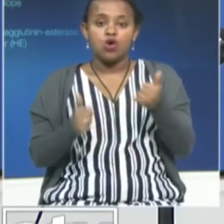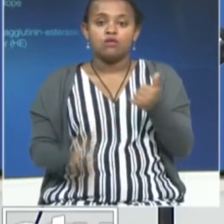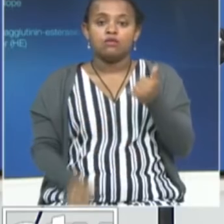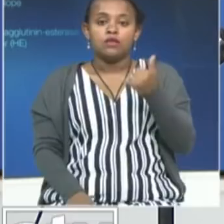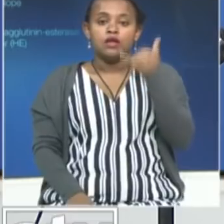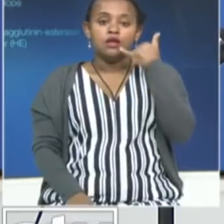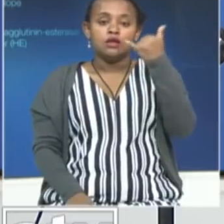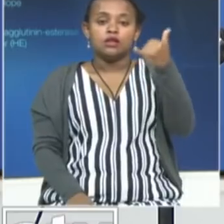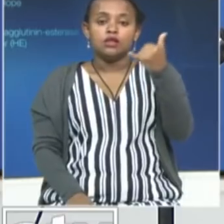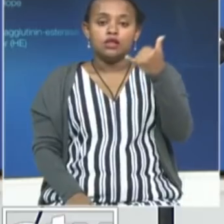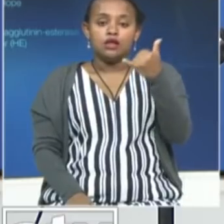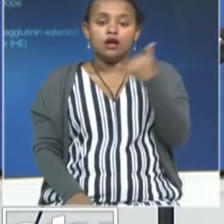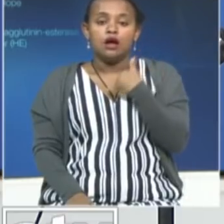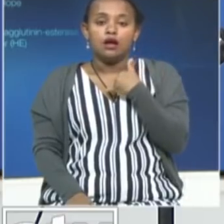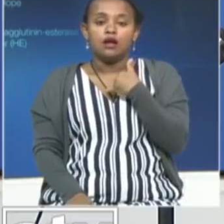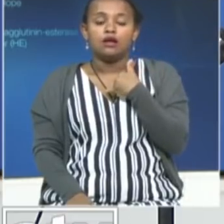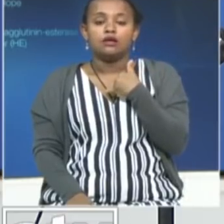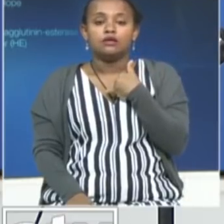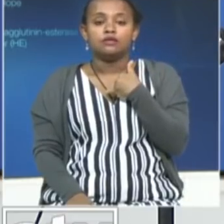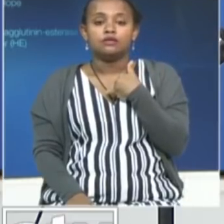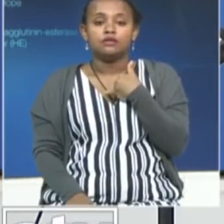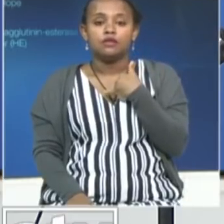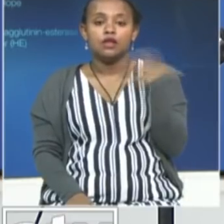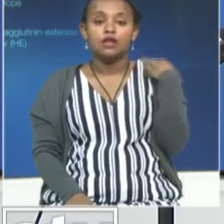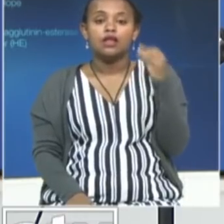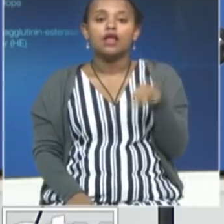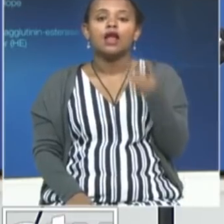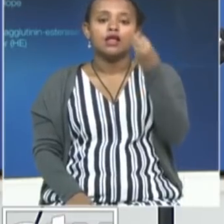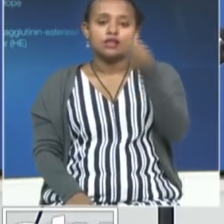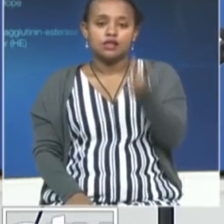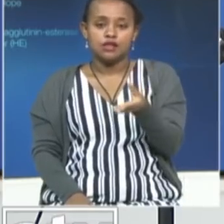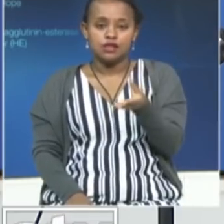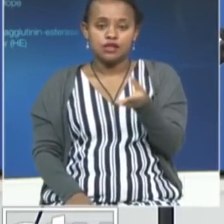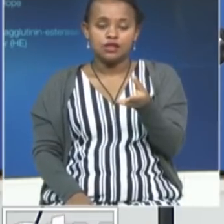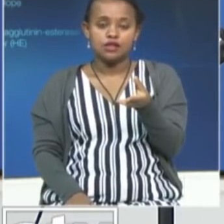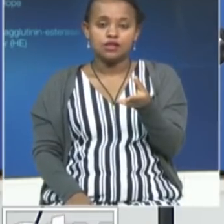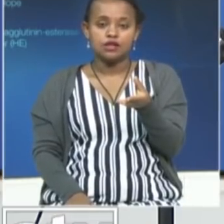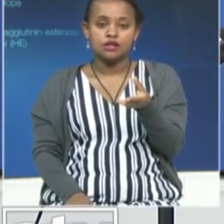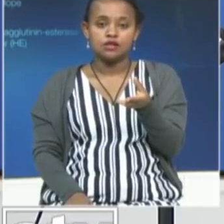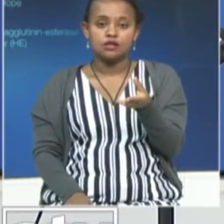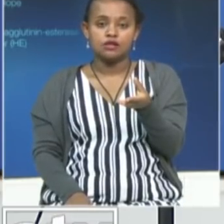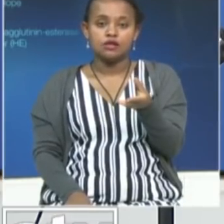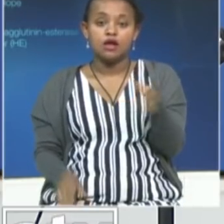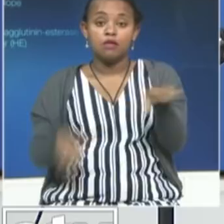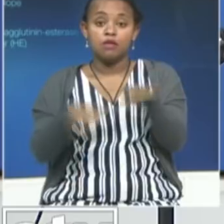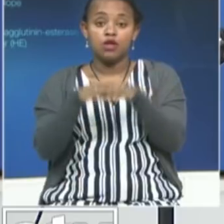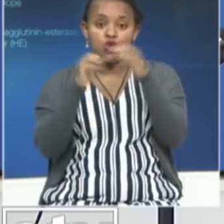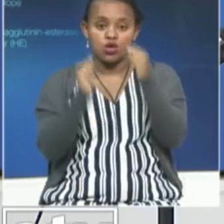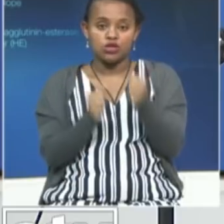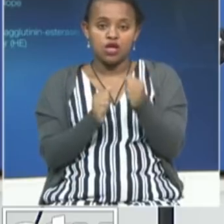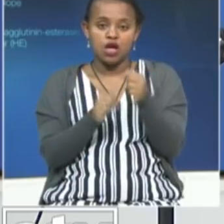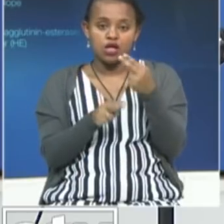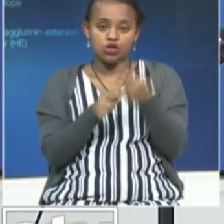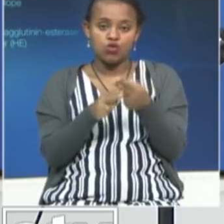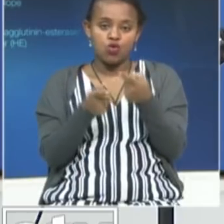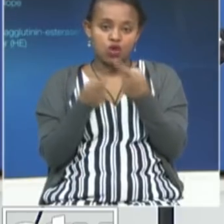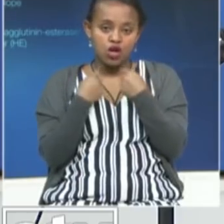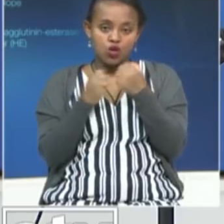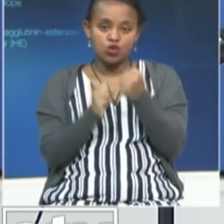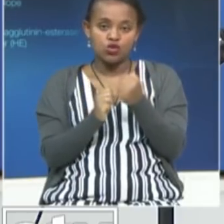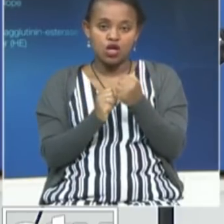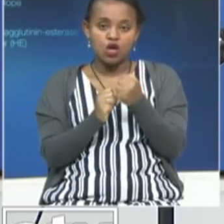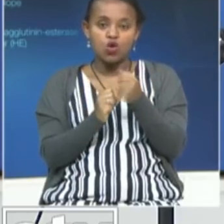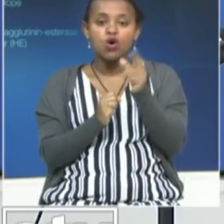ጠያቂ አሉን። ሄሎ ሄሎ ሄሎ ጤና ይስጥልን። ጤና ይስጥልኝ። መጥተዋውቅ እንችላለን? ስሙ ሊነግሩ ይችላል። እሺ፣